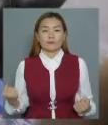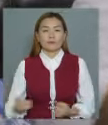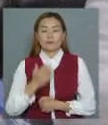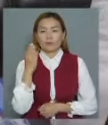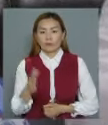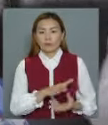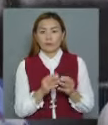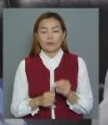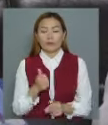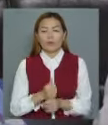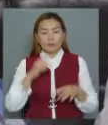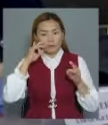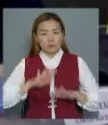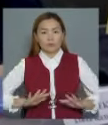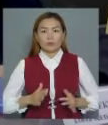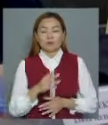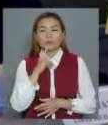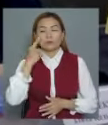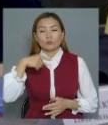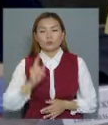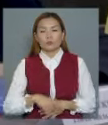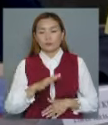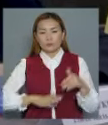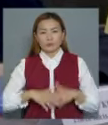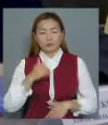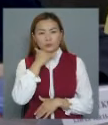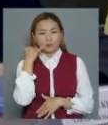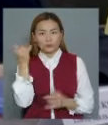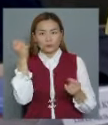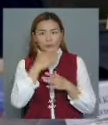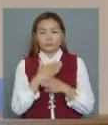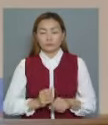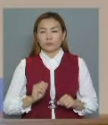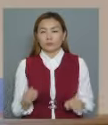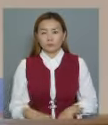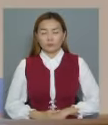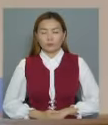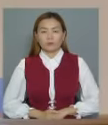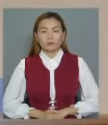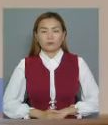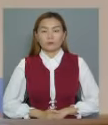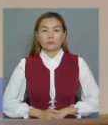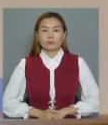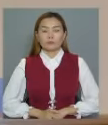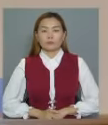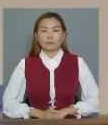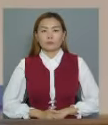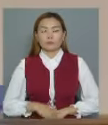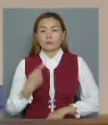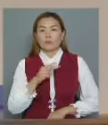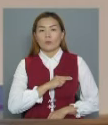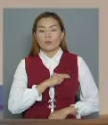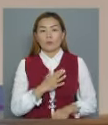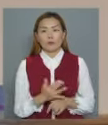көрсетеді. Басына іс түскен жан сенім телефоны арқылы мамандарға хабарласып көмекке жүгіне алады. Сенім телефон жұмыс жасайды. Сенім телефонына